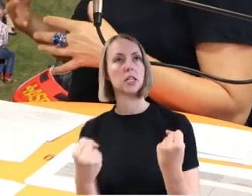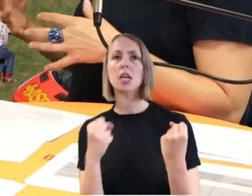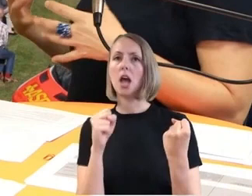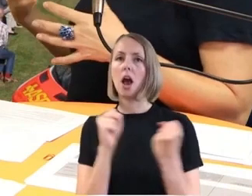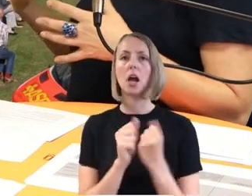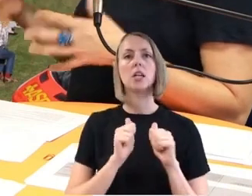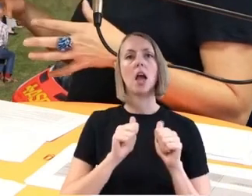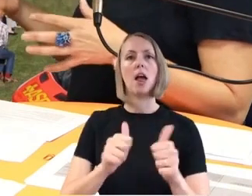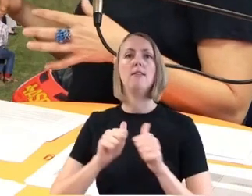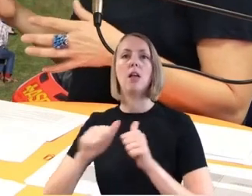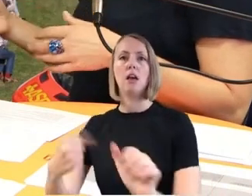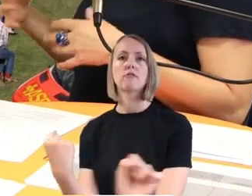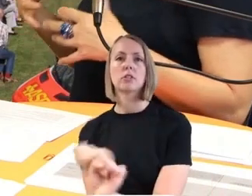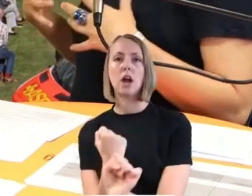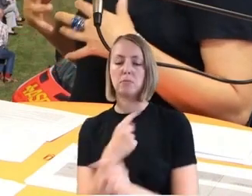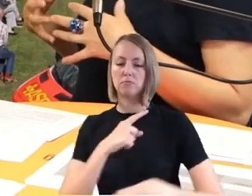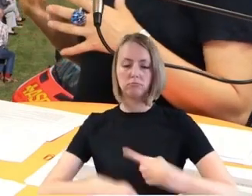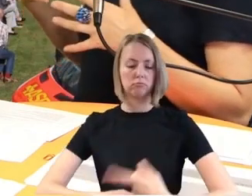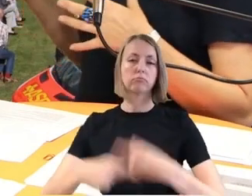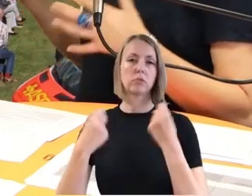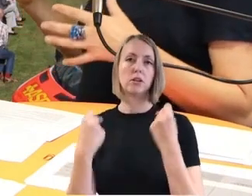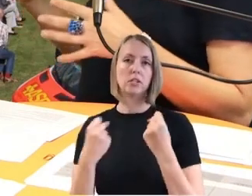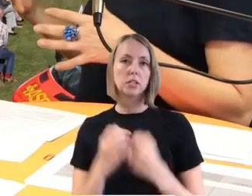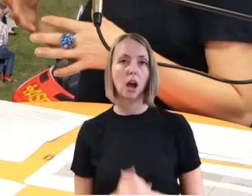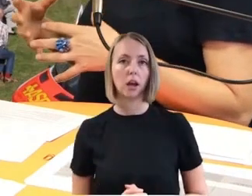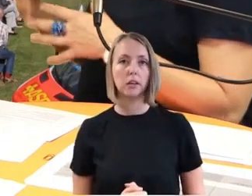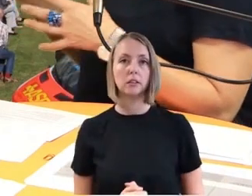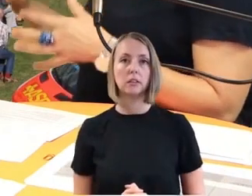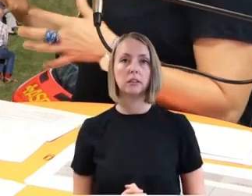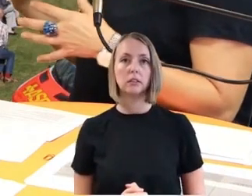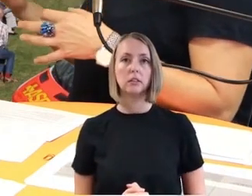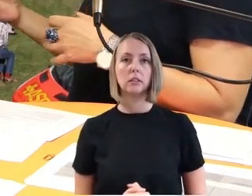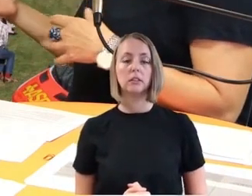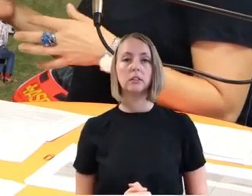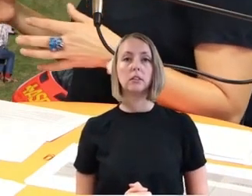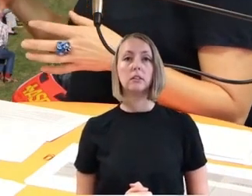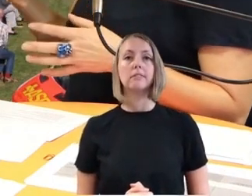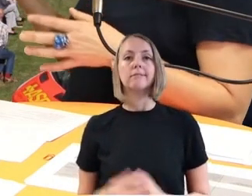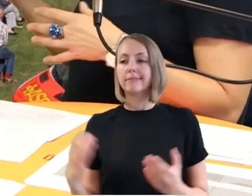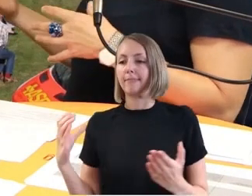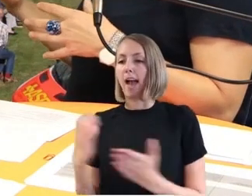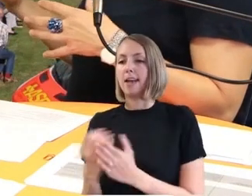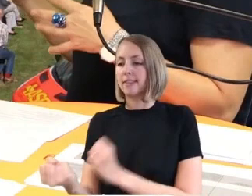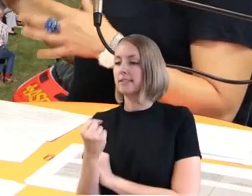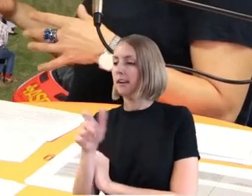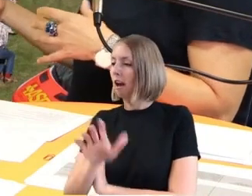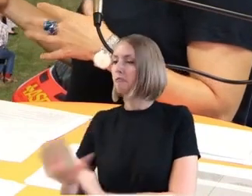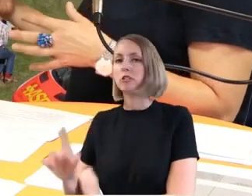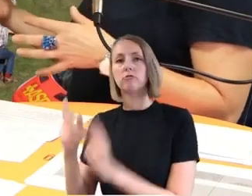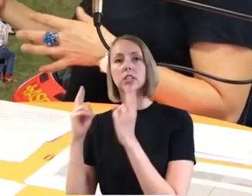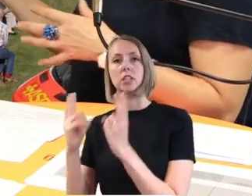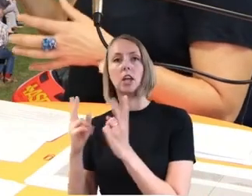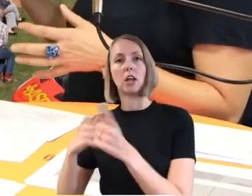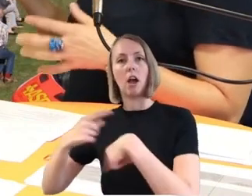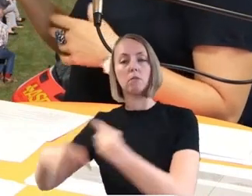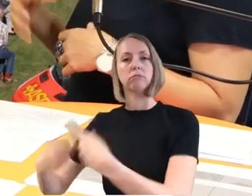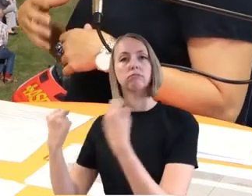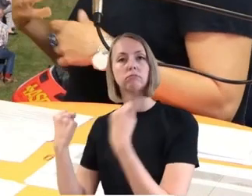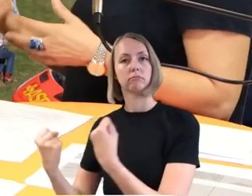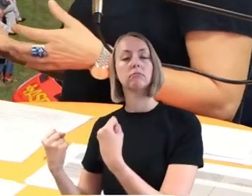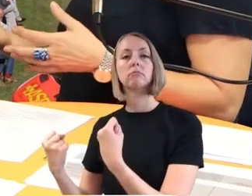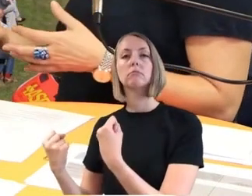gefahrenlagen arbeiten können und wenn die einsatzkräfte gut arbeiten können ist die bevölkerungsschutz geschützt und die